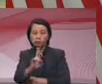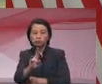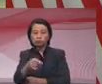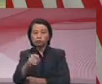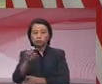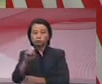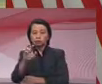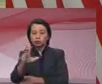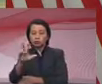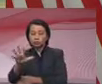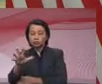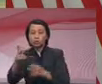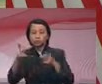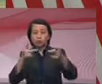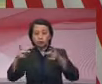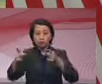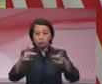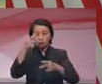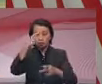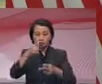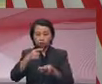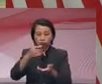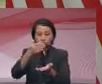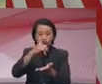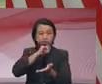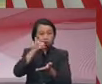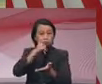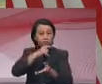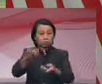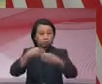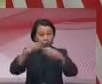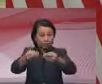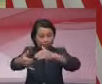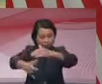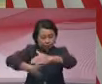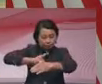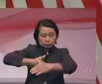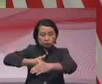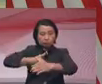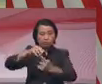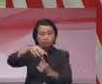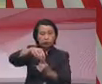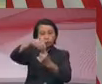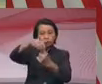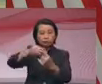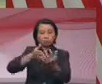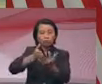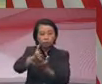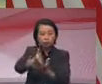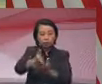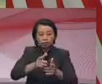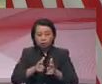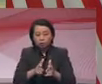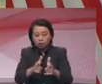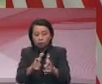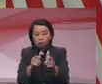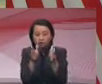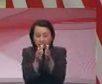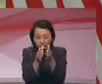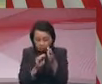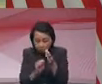39,305 kenderaan bagi mengekang kemasukan parti ini, iaitu terutamanya melalui lorong-lorong